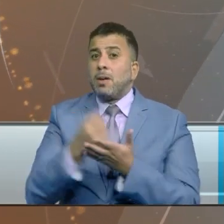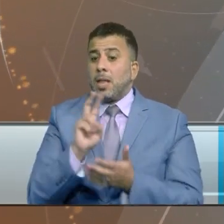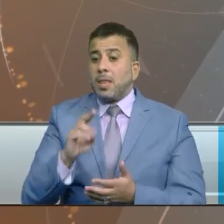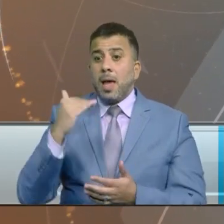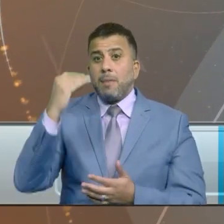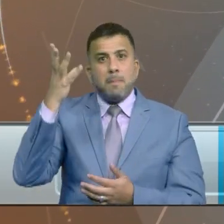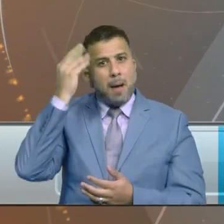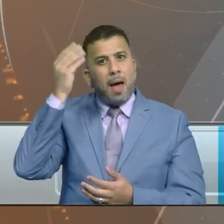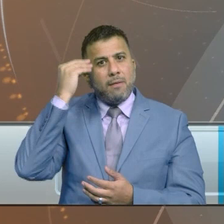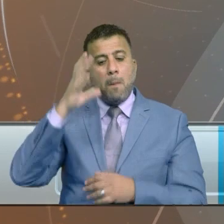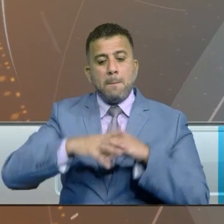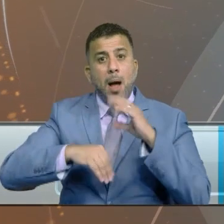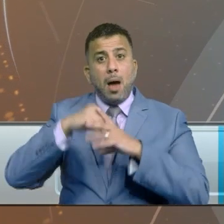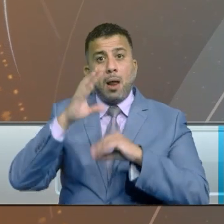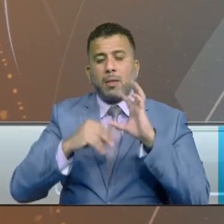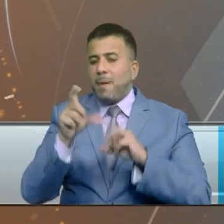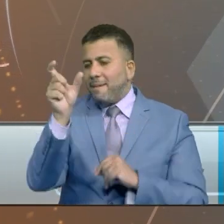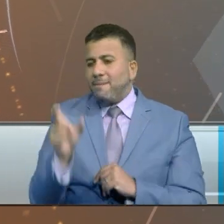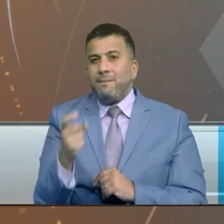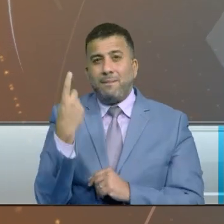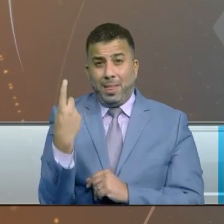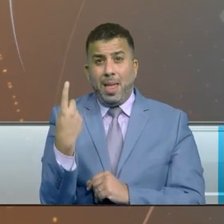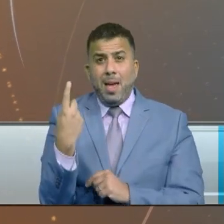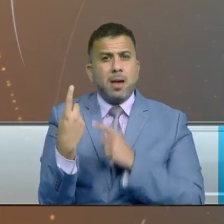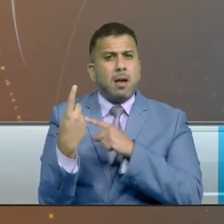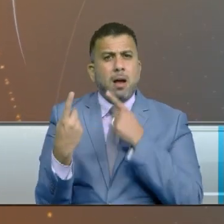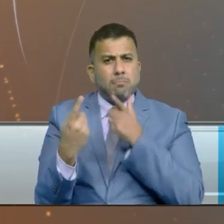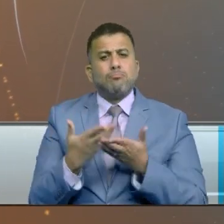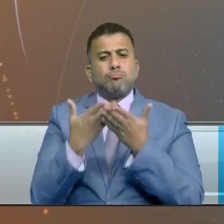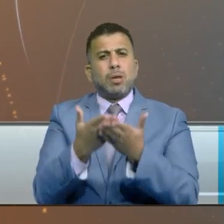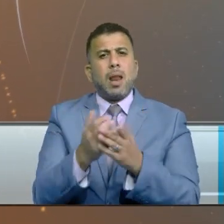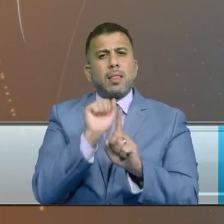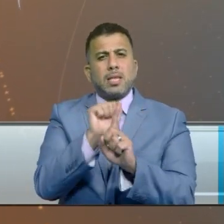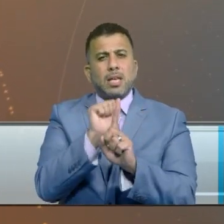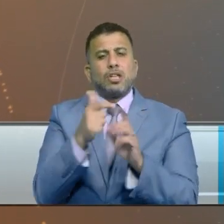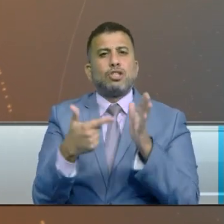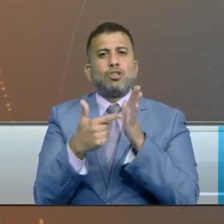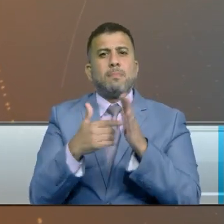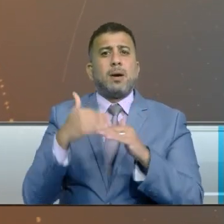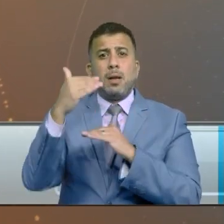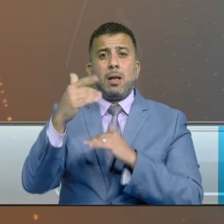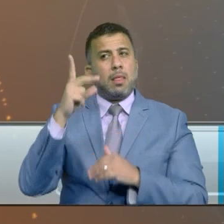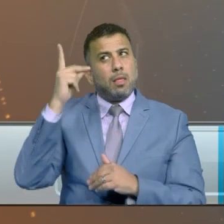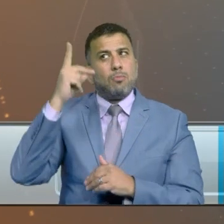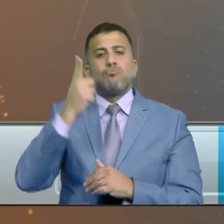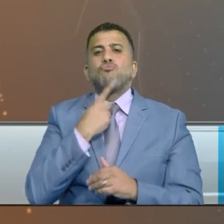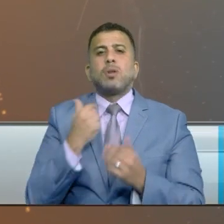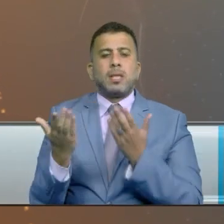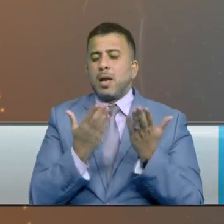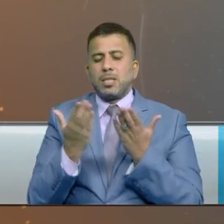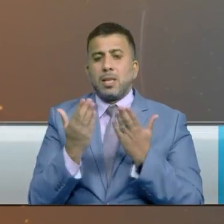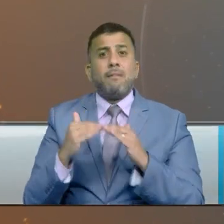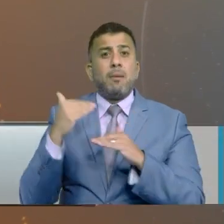لتنميه معارفهم ومهاراتهم الفرديه بما يساهم في اعدادهم للاختصاصات الجامعيه التي يطمحون